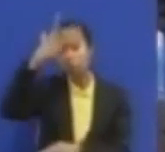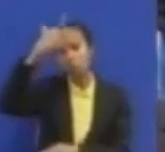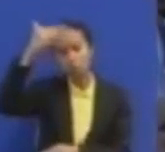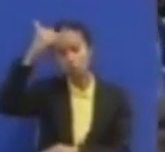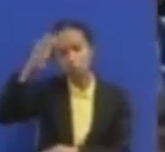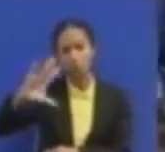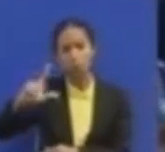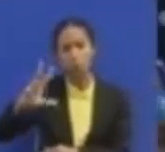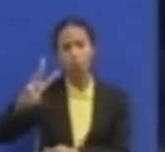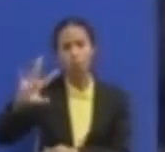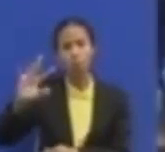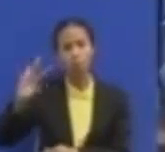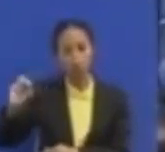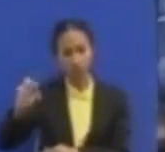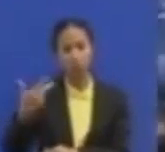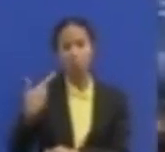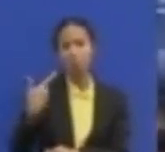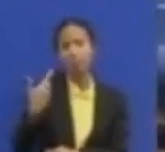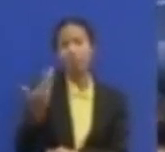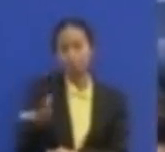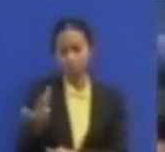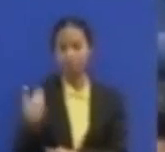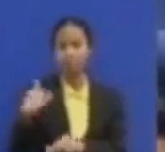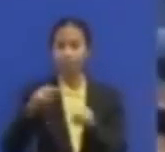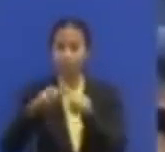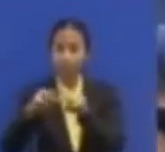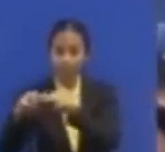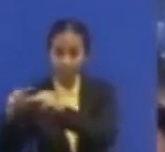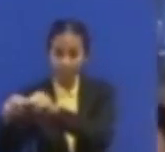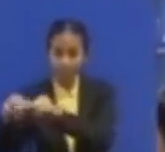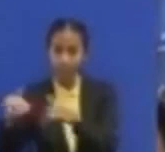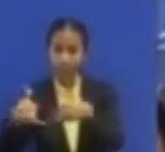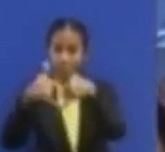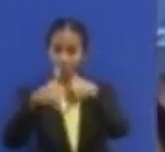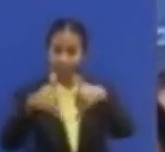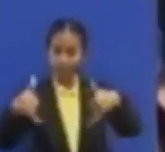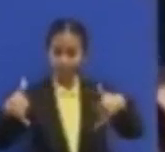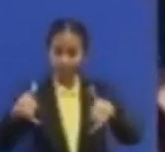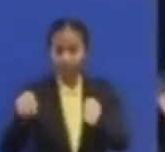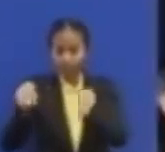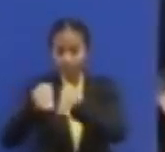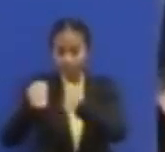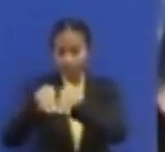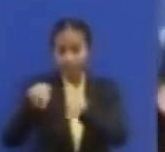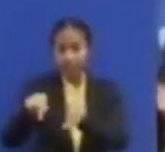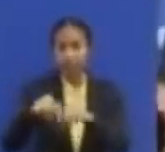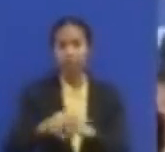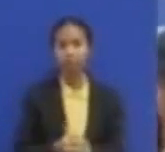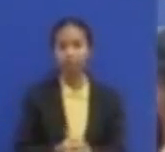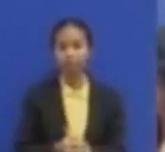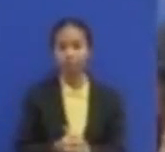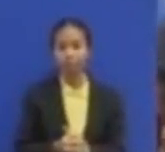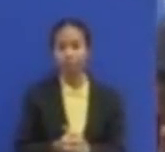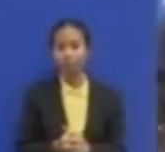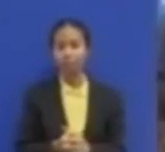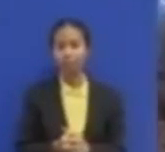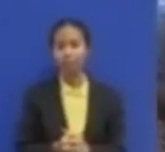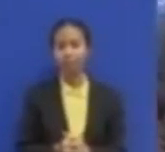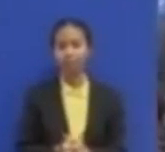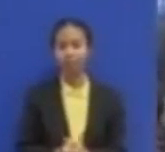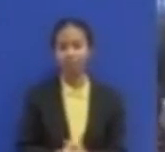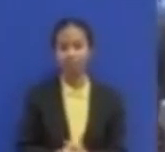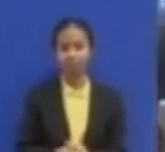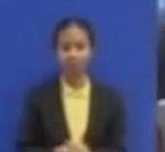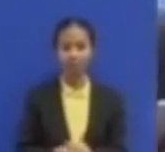ติบรรทัดฐานด้วยนะคะ ครับก็จะนั่งอยู่โซนเดียวกันทั้งหมดคุณสาธิตวงหนองเตยนะครับ คุณกรจาติกวานิช